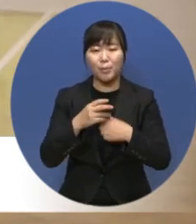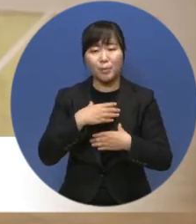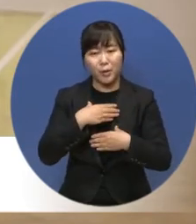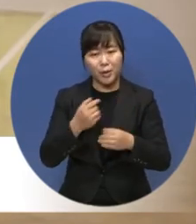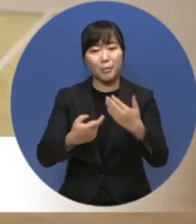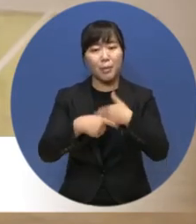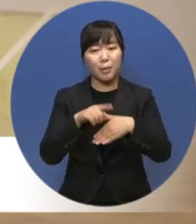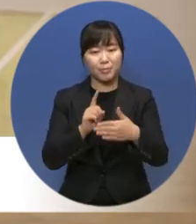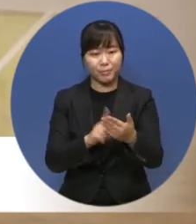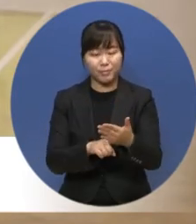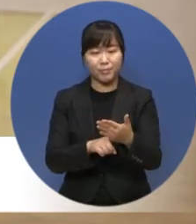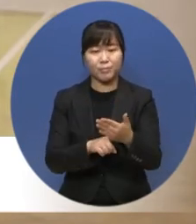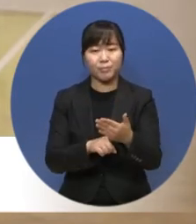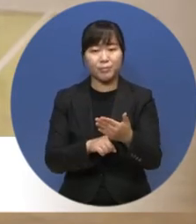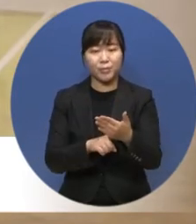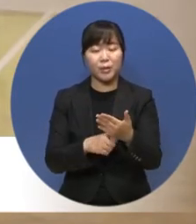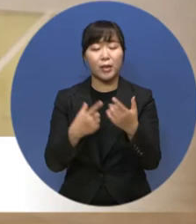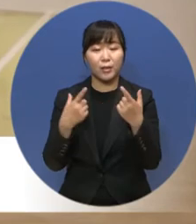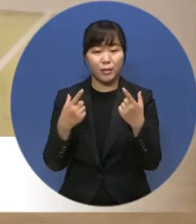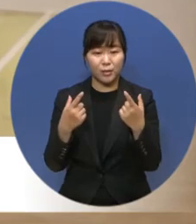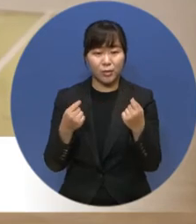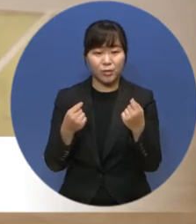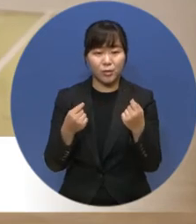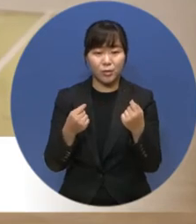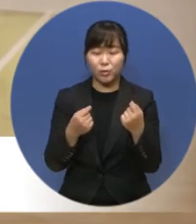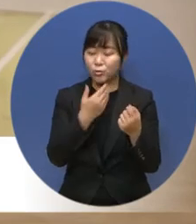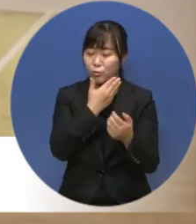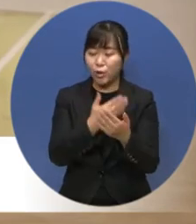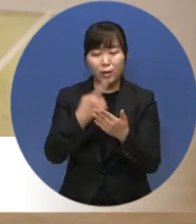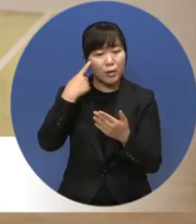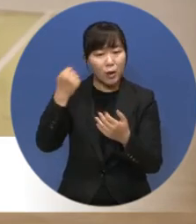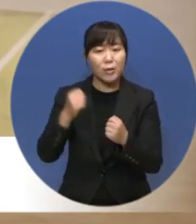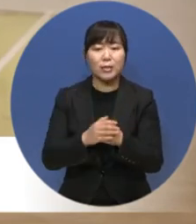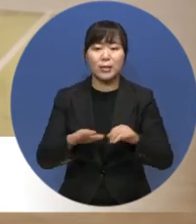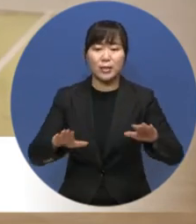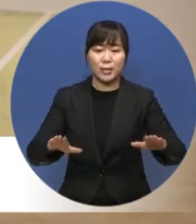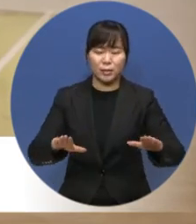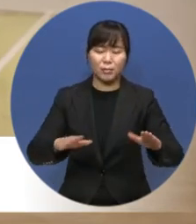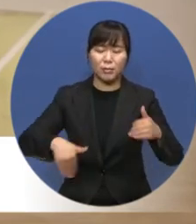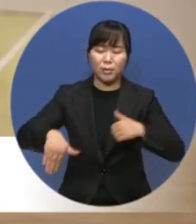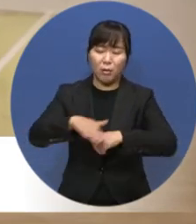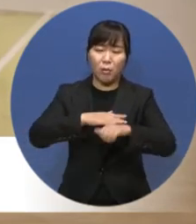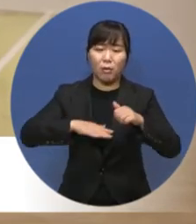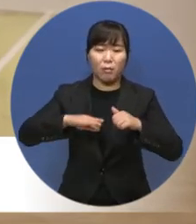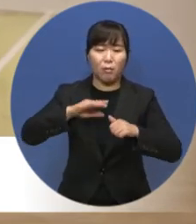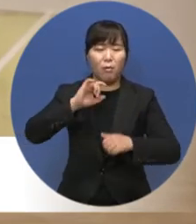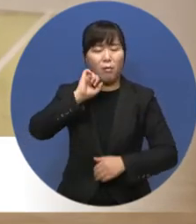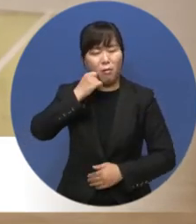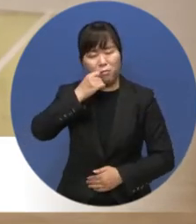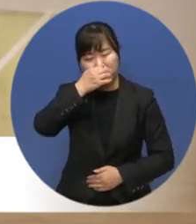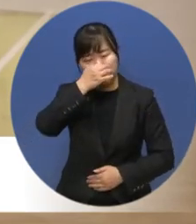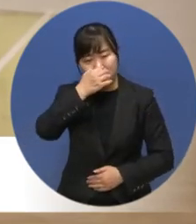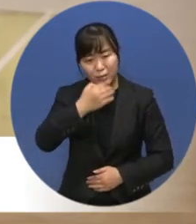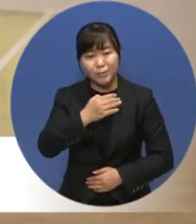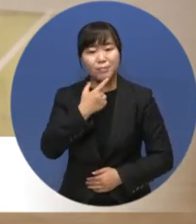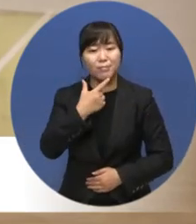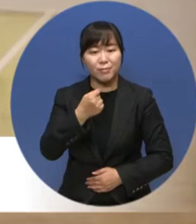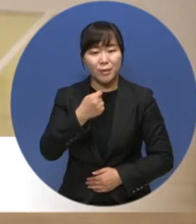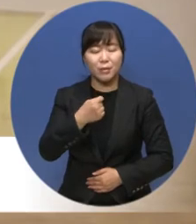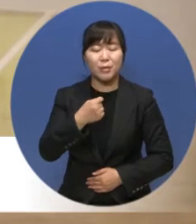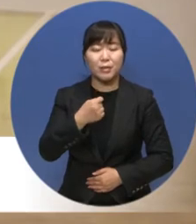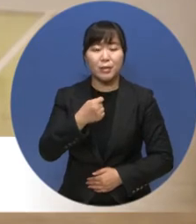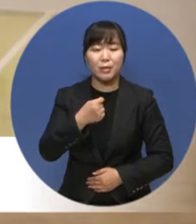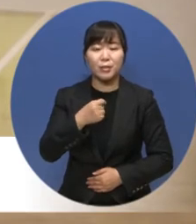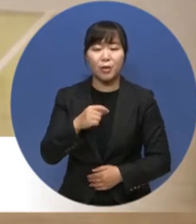위안이라든지 편안한 마음, 네, 이런 거에 중점을 좀 두었고요. 지금 시대가 너무나 힘들고 어려운 시기잖아요. 네,